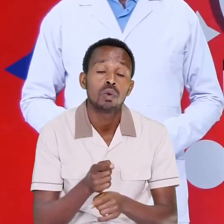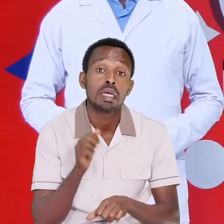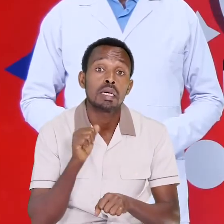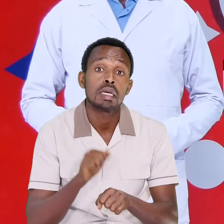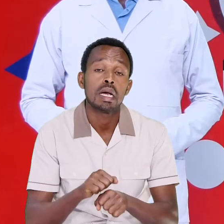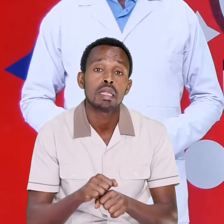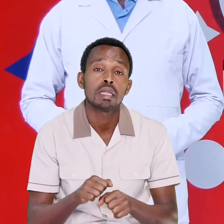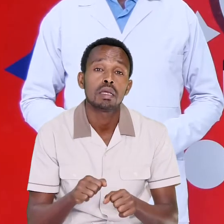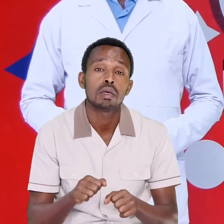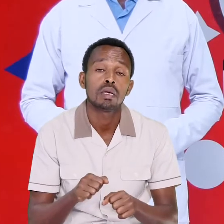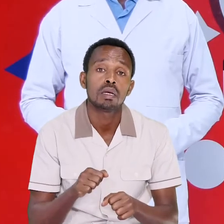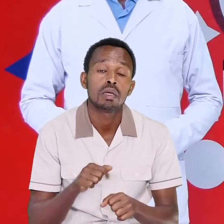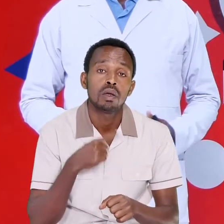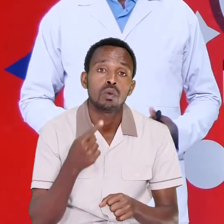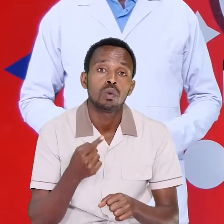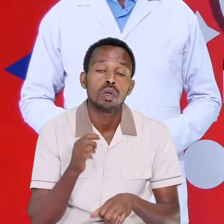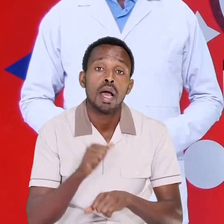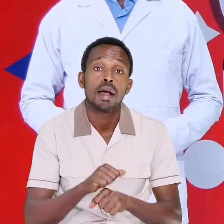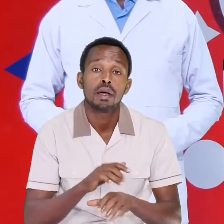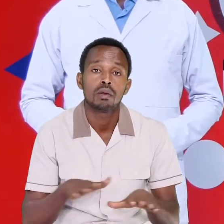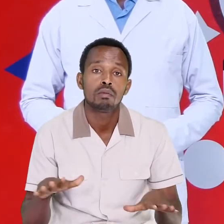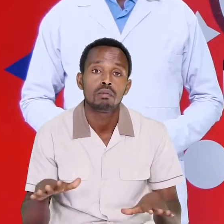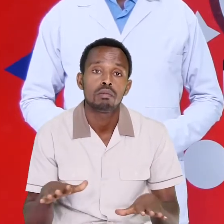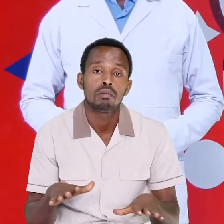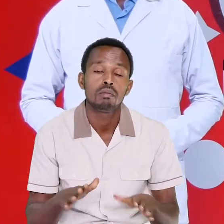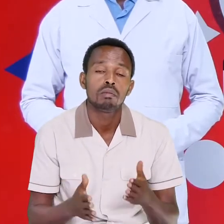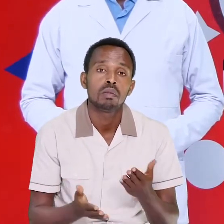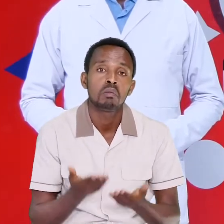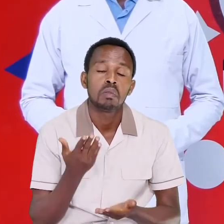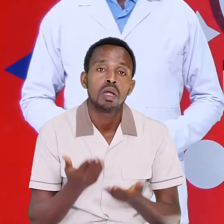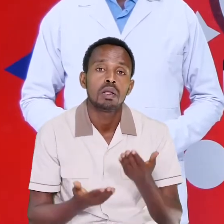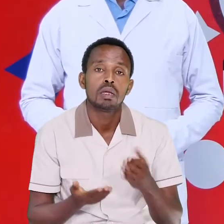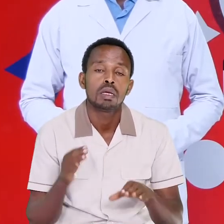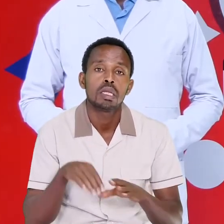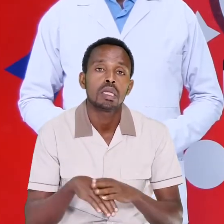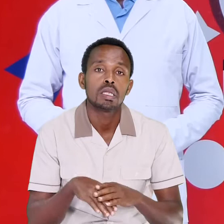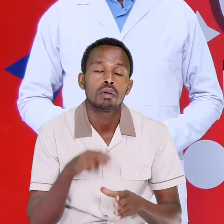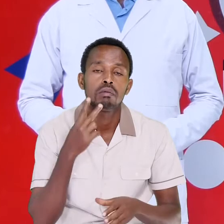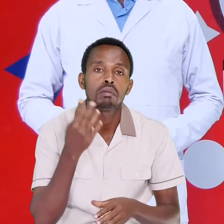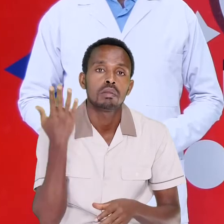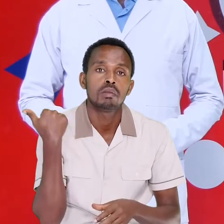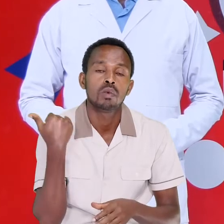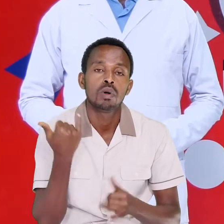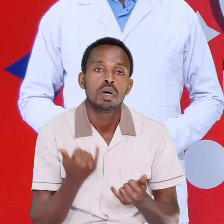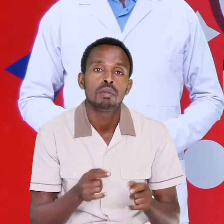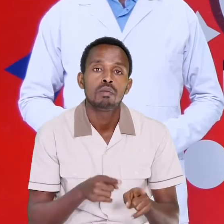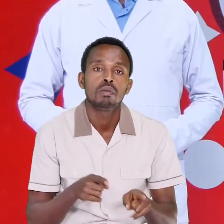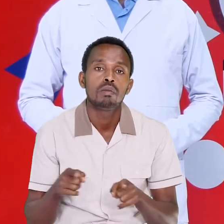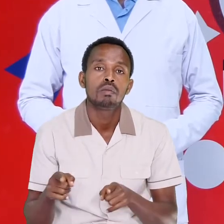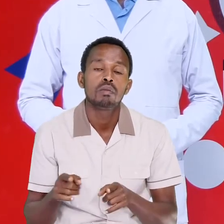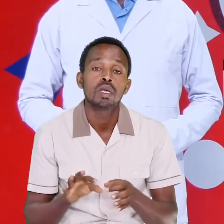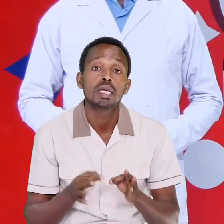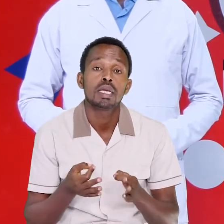jedhu dhagaa ta'uusaa gaaffilee madaallii keessan keessatti ilaallee turre. Mee amma immoo